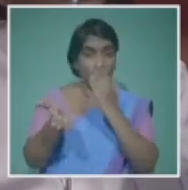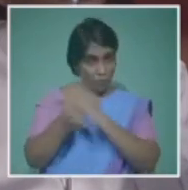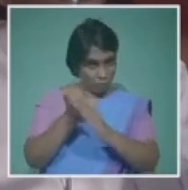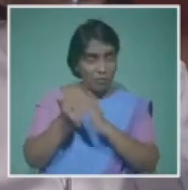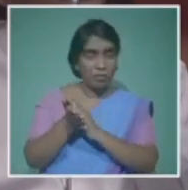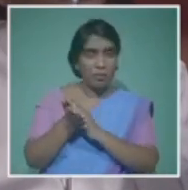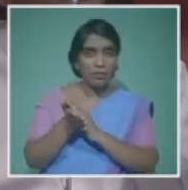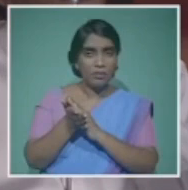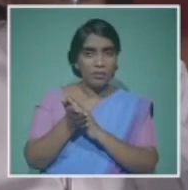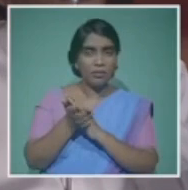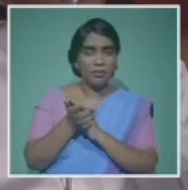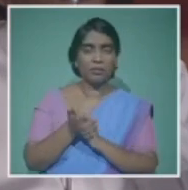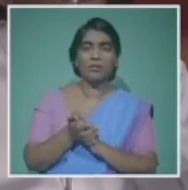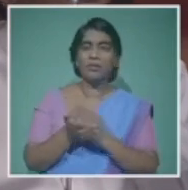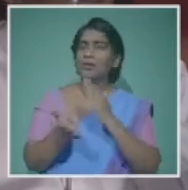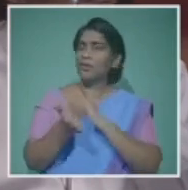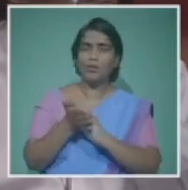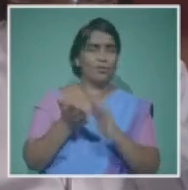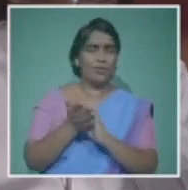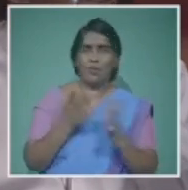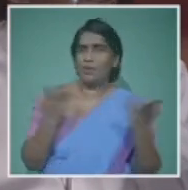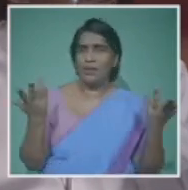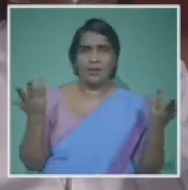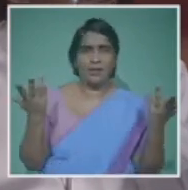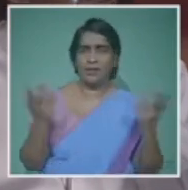दे उदाव कराने